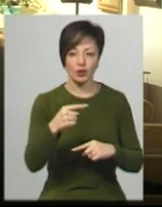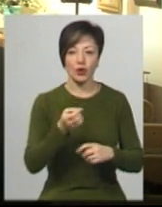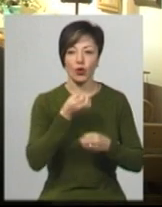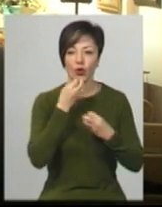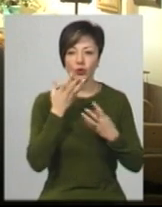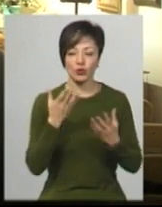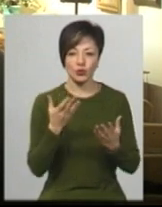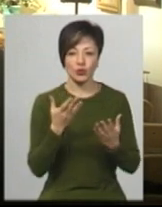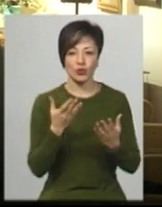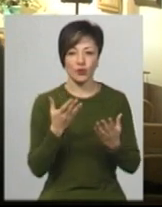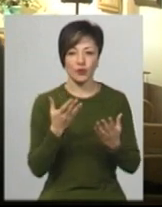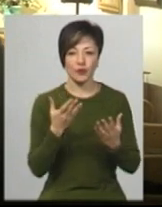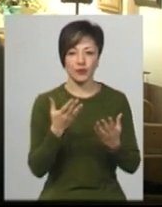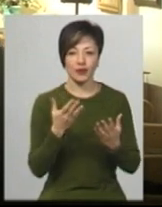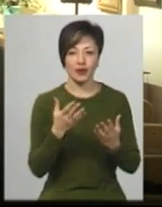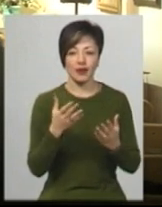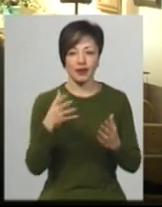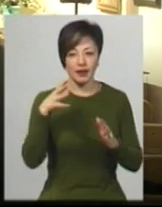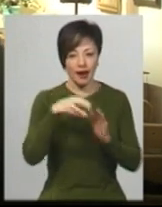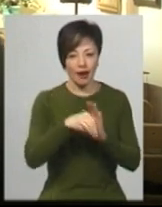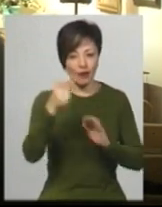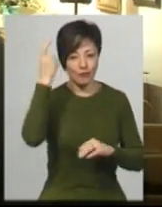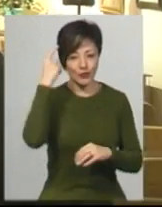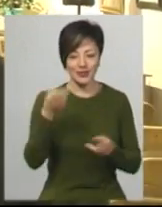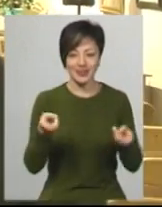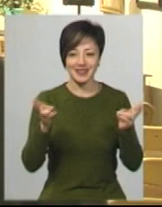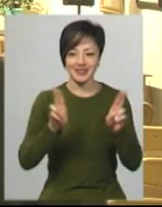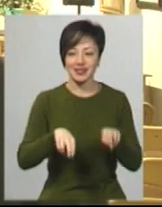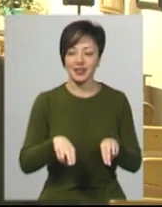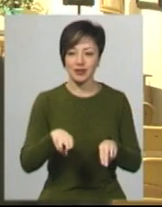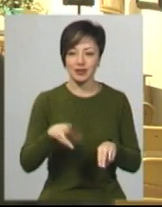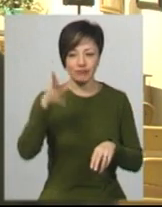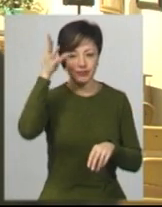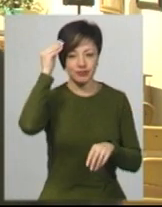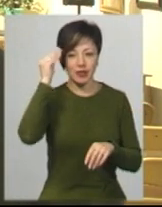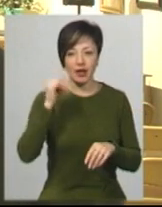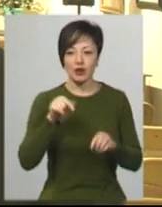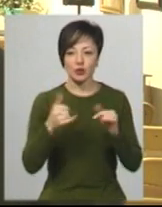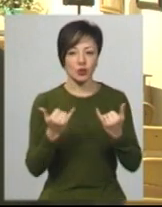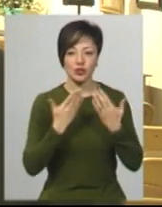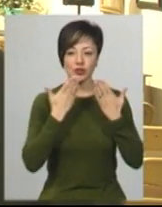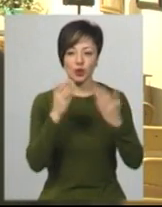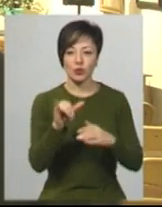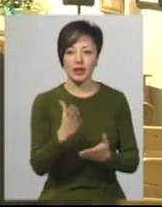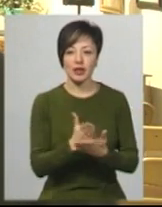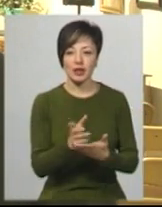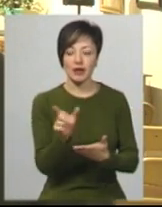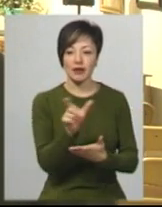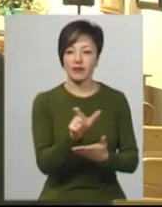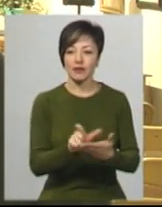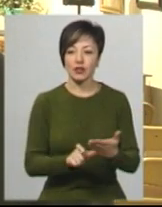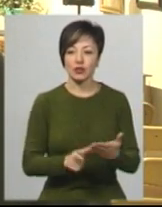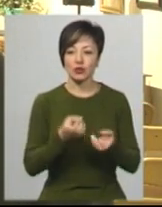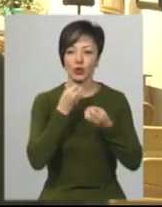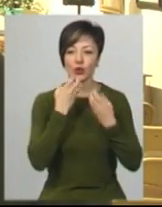хорошо лягають мозок і залишаються там. Вона його сьогодні не читала, а в неї є такий